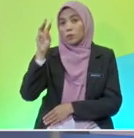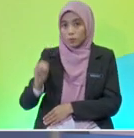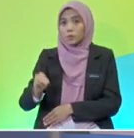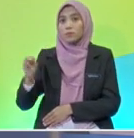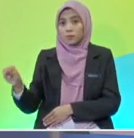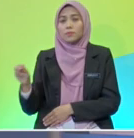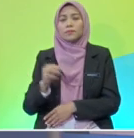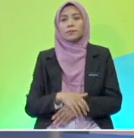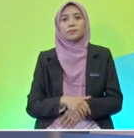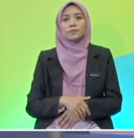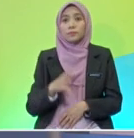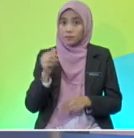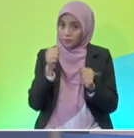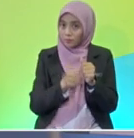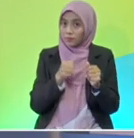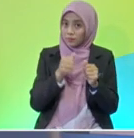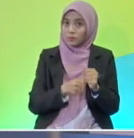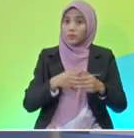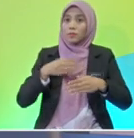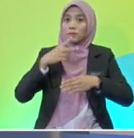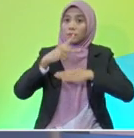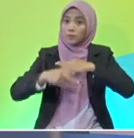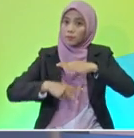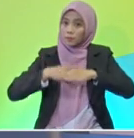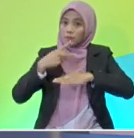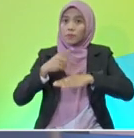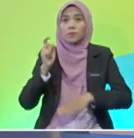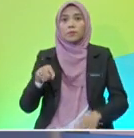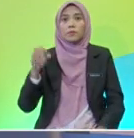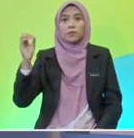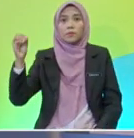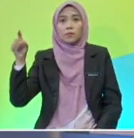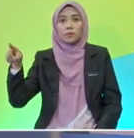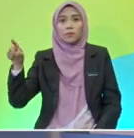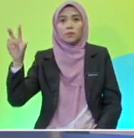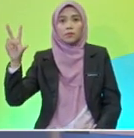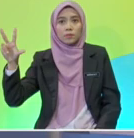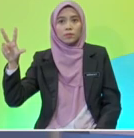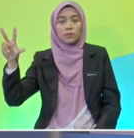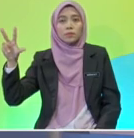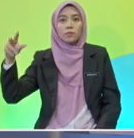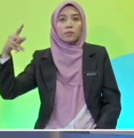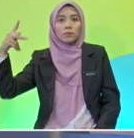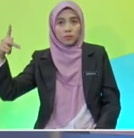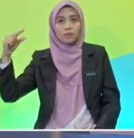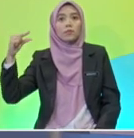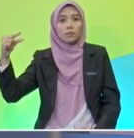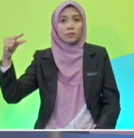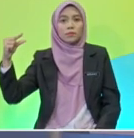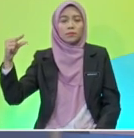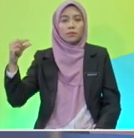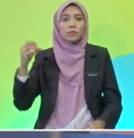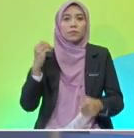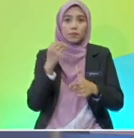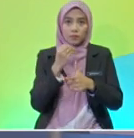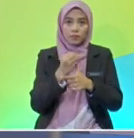dan setiap bungkusan itu mesti asyifar puluhan sifar 3 keji ataupun 30gram